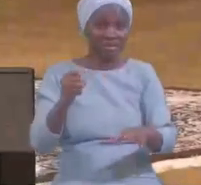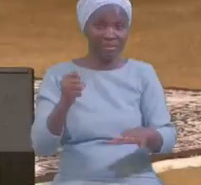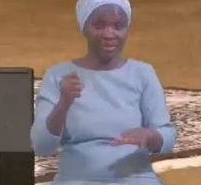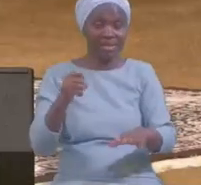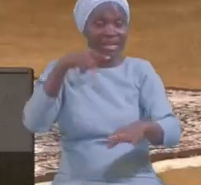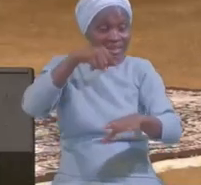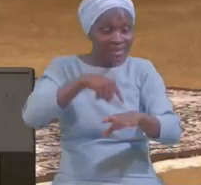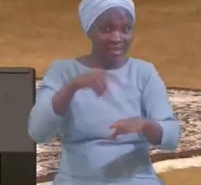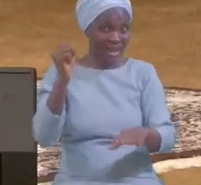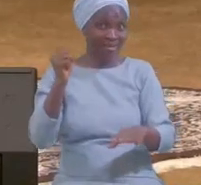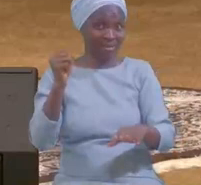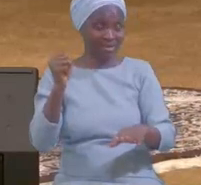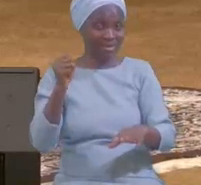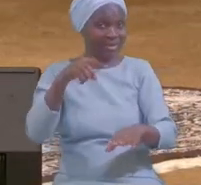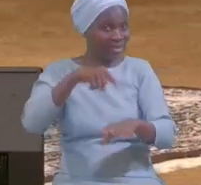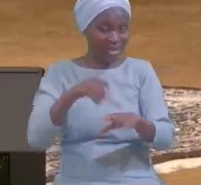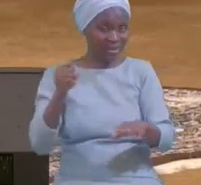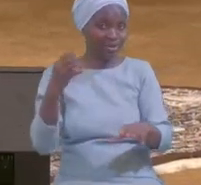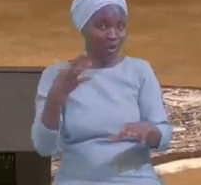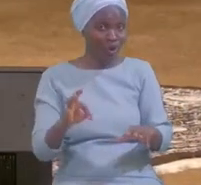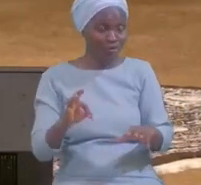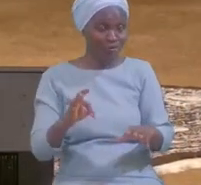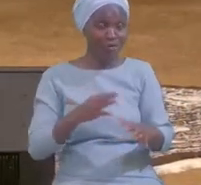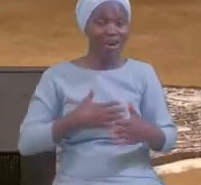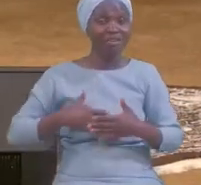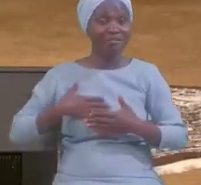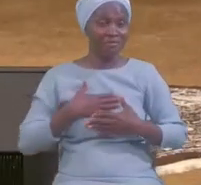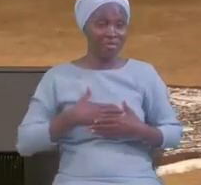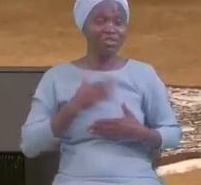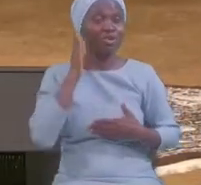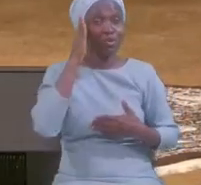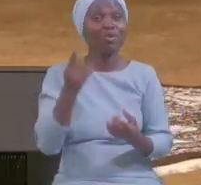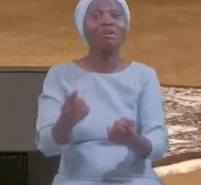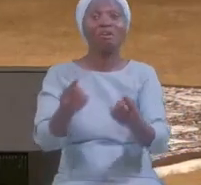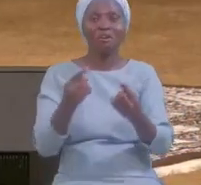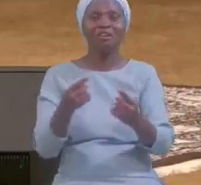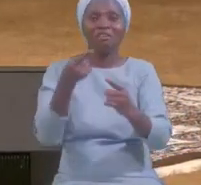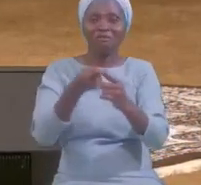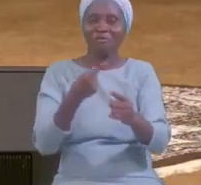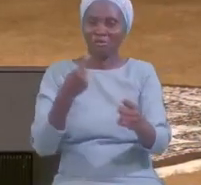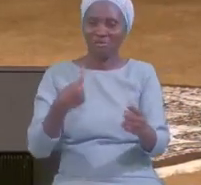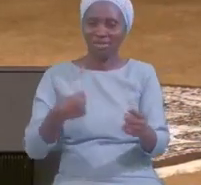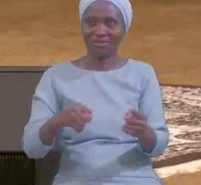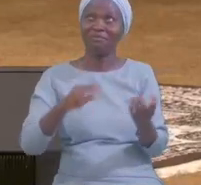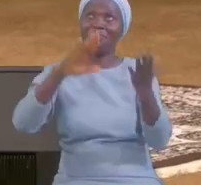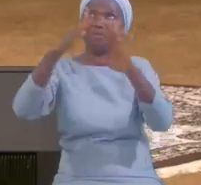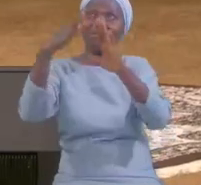les temps de rafraîchissement, au pluriel, des temps de rafraîchissement viennent de la part du Seigneur.